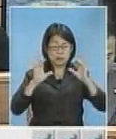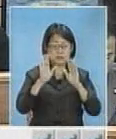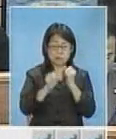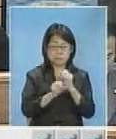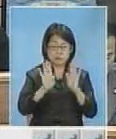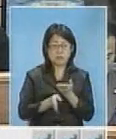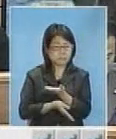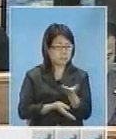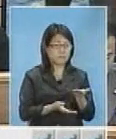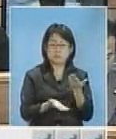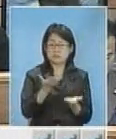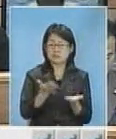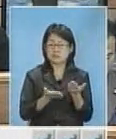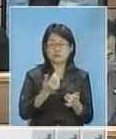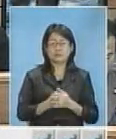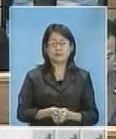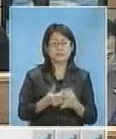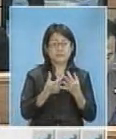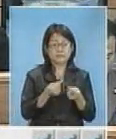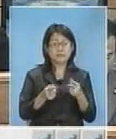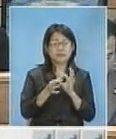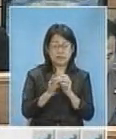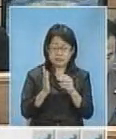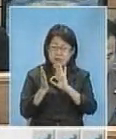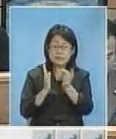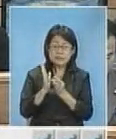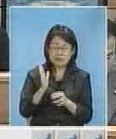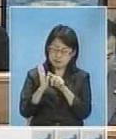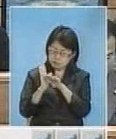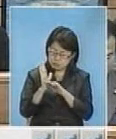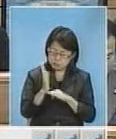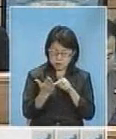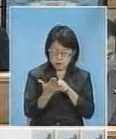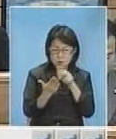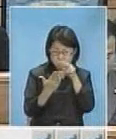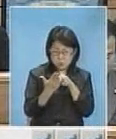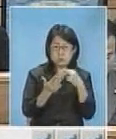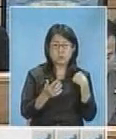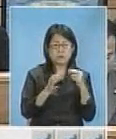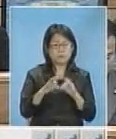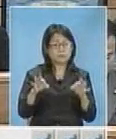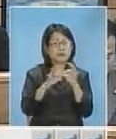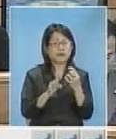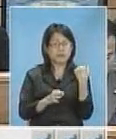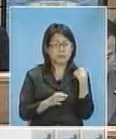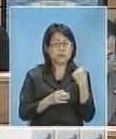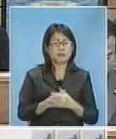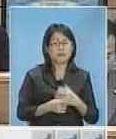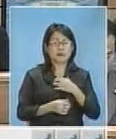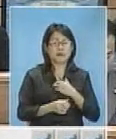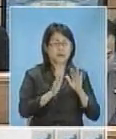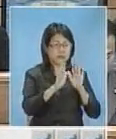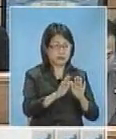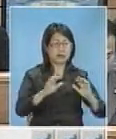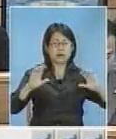นวนี้ส่วนในเรื่องของเนื้อหาสาระประเด็นที่สำคัญที่สุดในวันนี้ที่ผมอยากจะฝากให้กับท